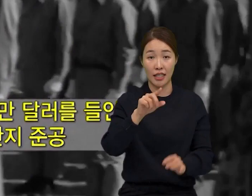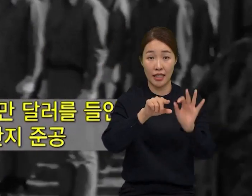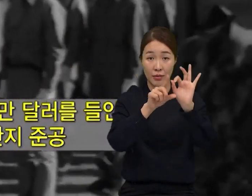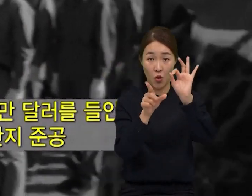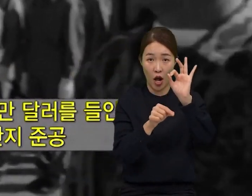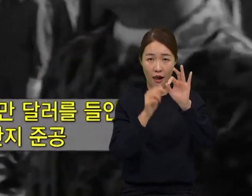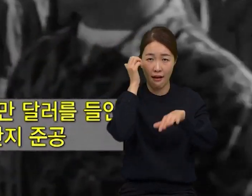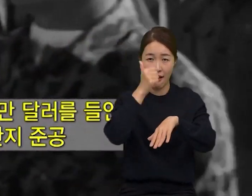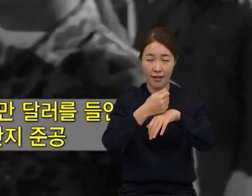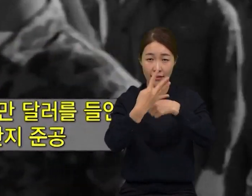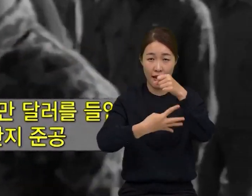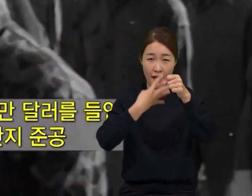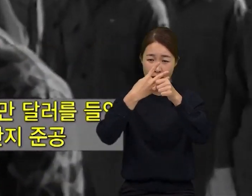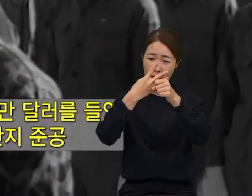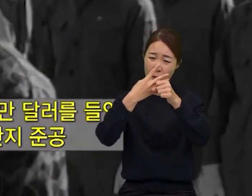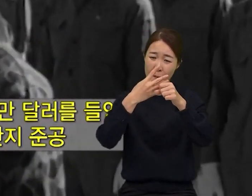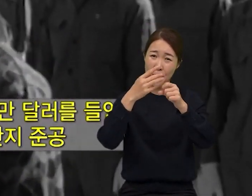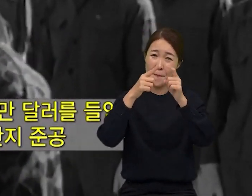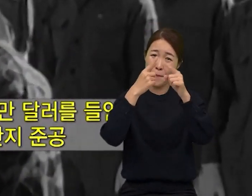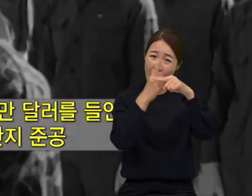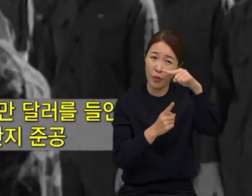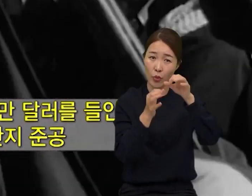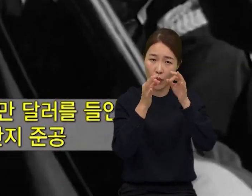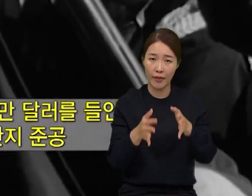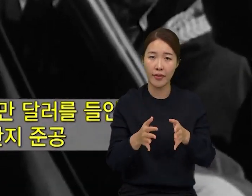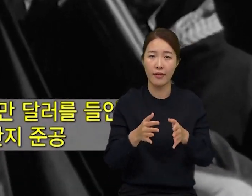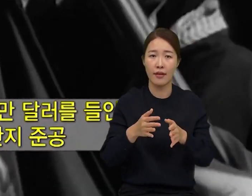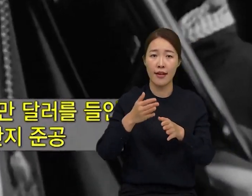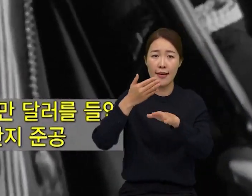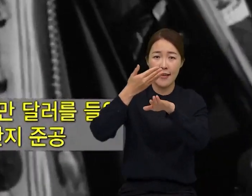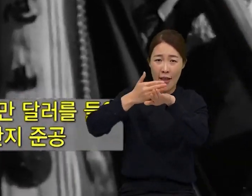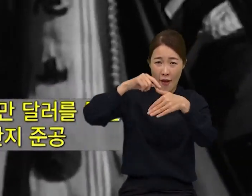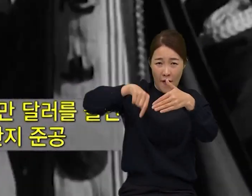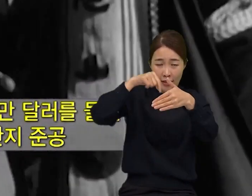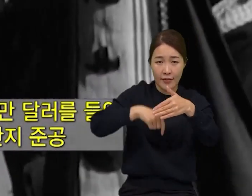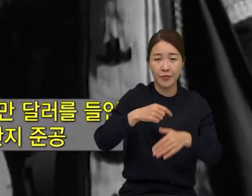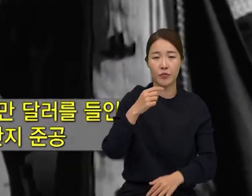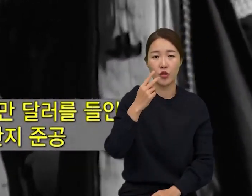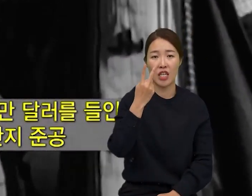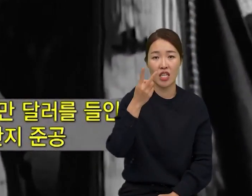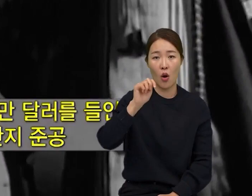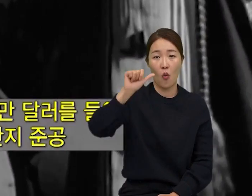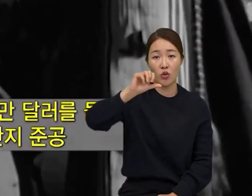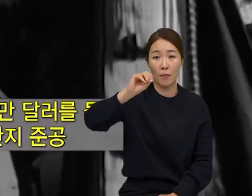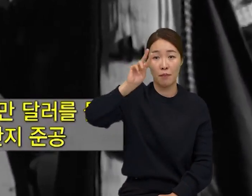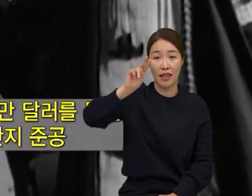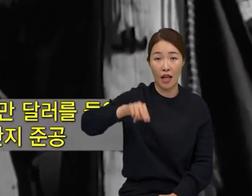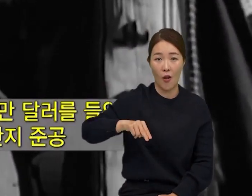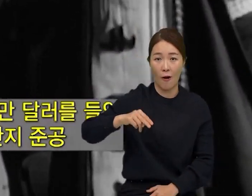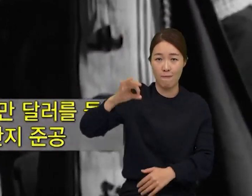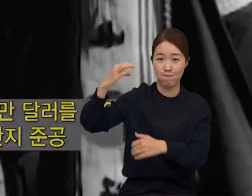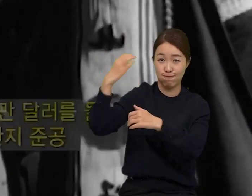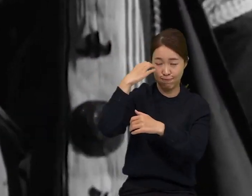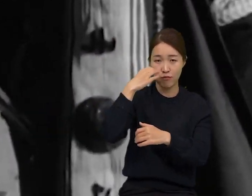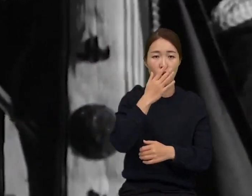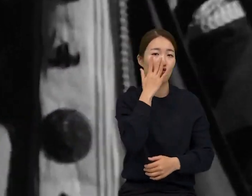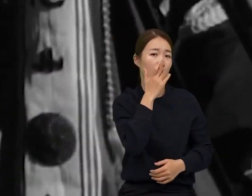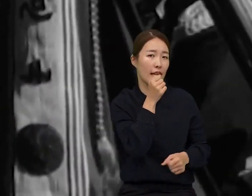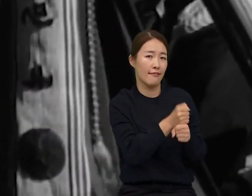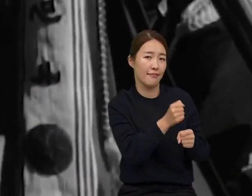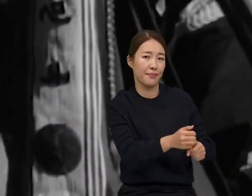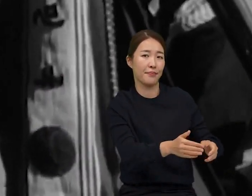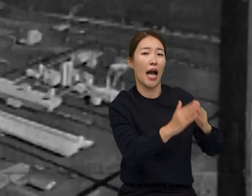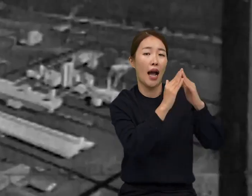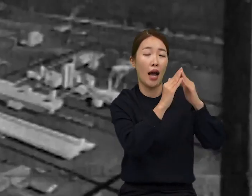1972년 10월 드디어 4년 반 동안 내외자 2억 5천만 달러를 들인 울산 석유화학단지가 준공됐다. 그